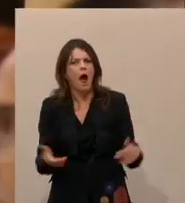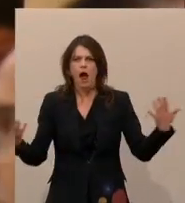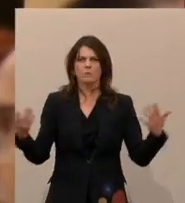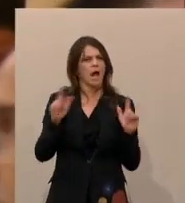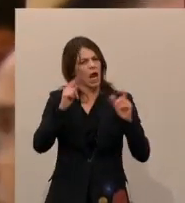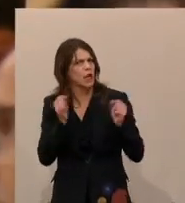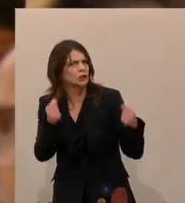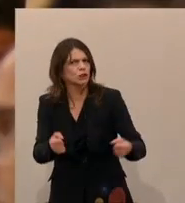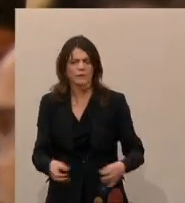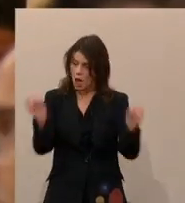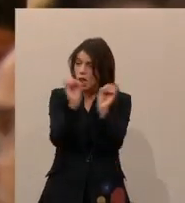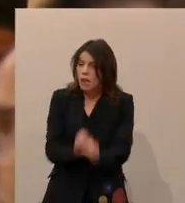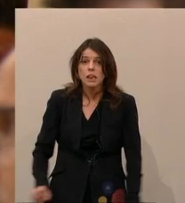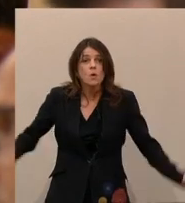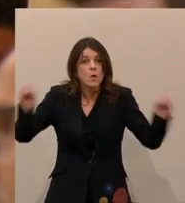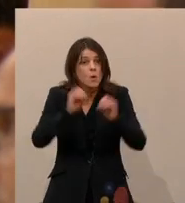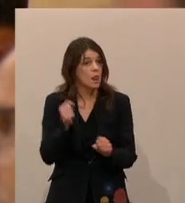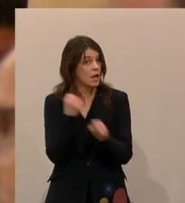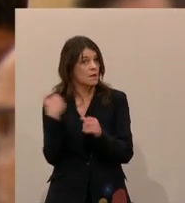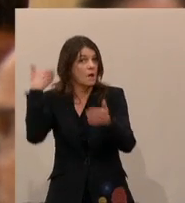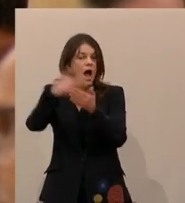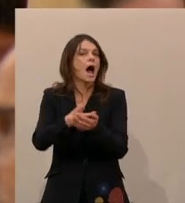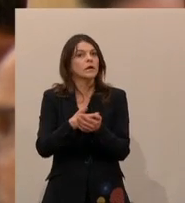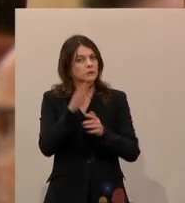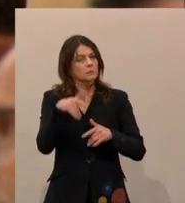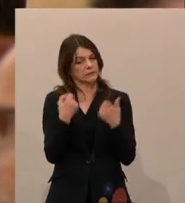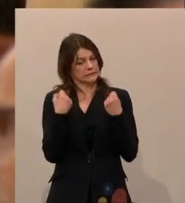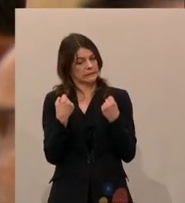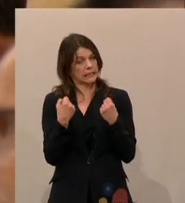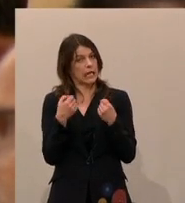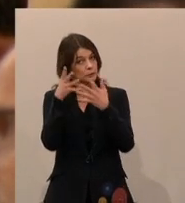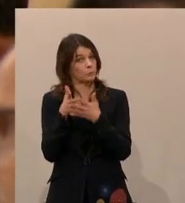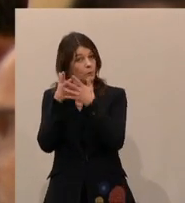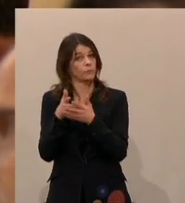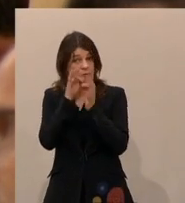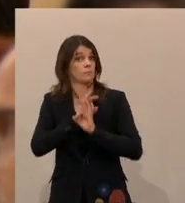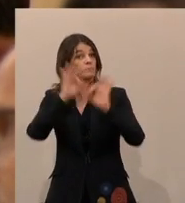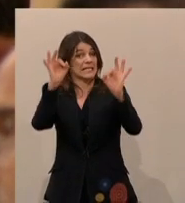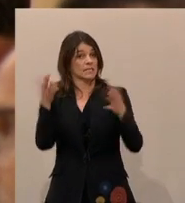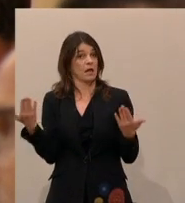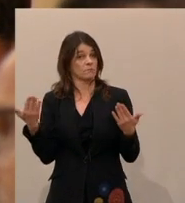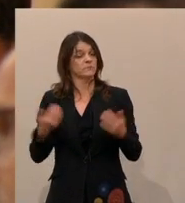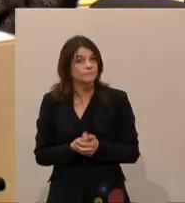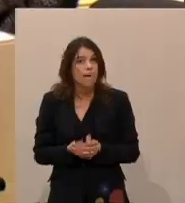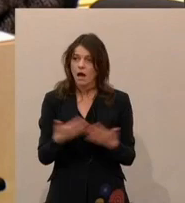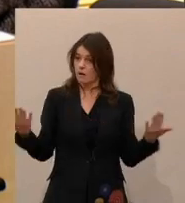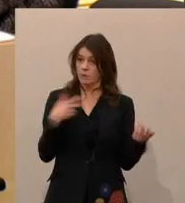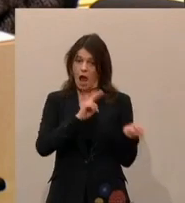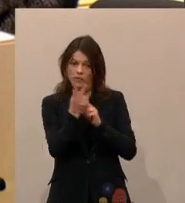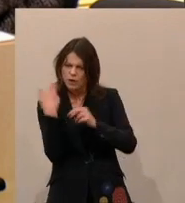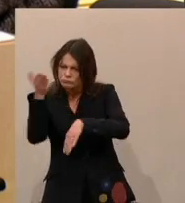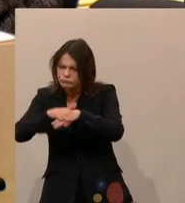keine Initiativen, überhaupt nichts, was zur Verbesserung der Sicherheitsüberprüfung beigetragen hätte. Ich habe was ganz